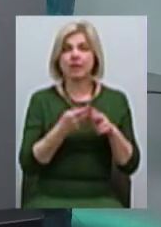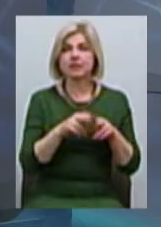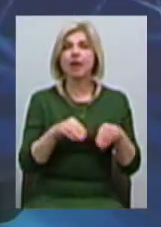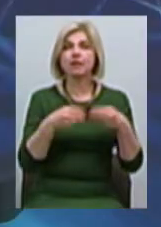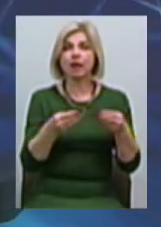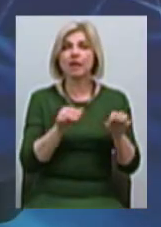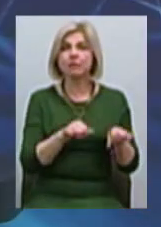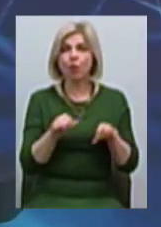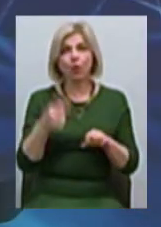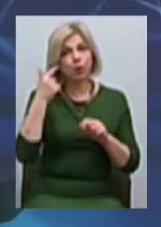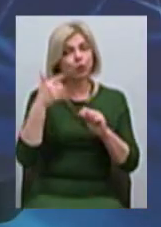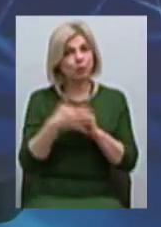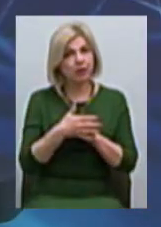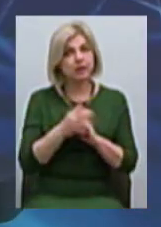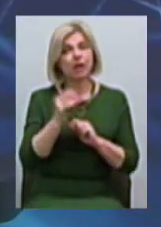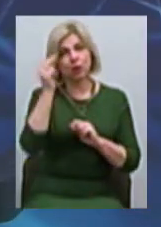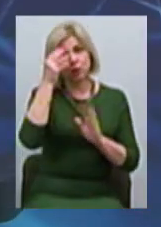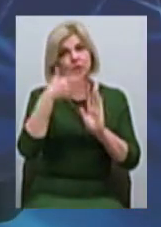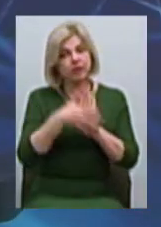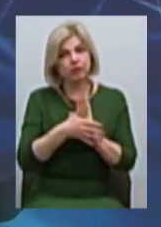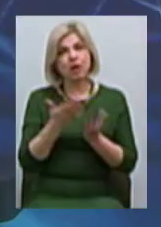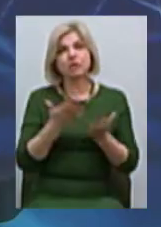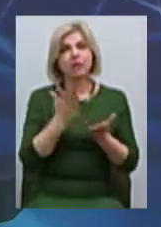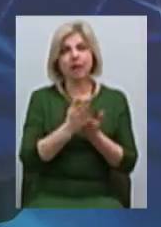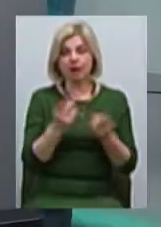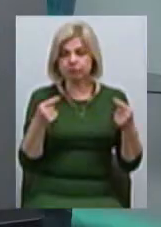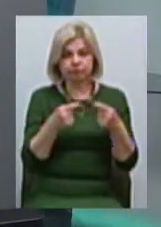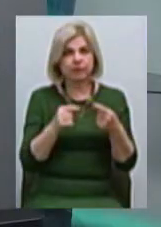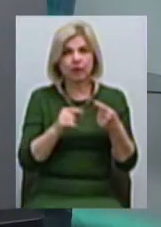змогу розуміти і досліджувати, якщо є неспівпадання,